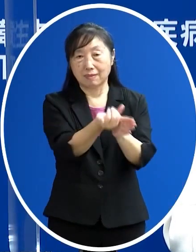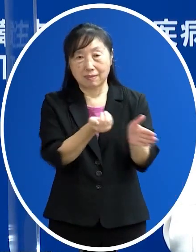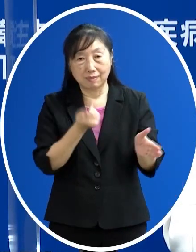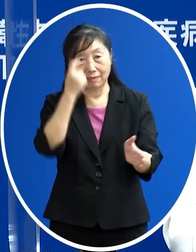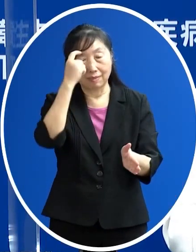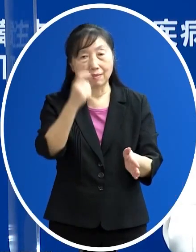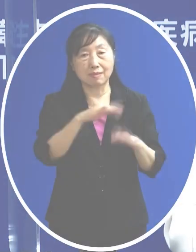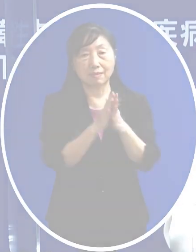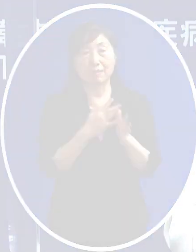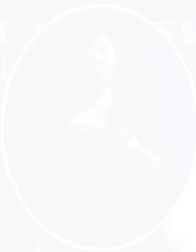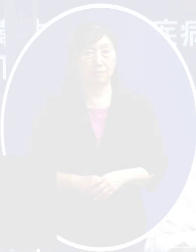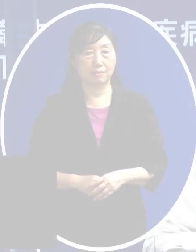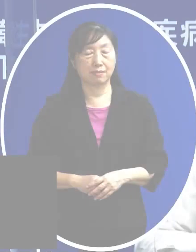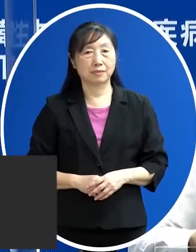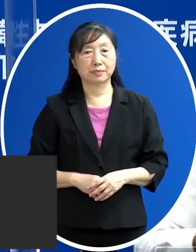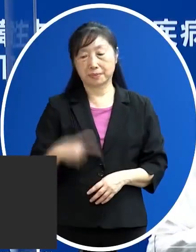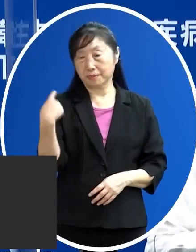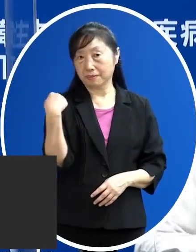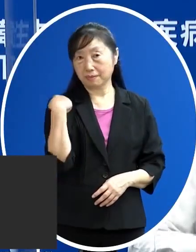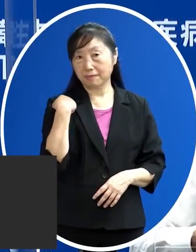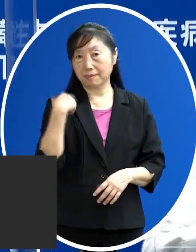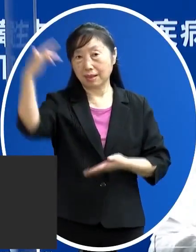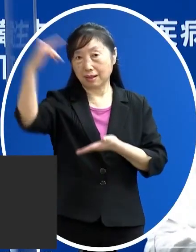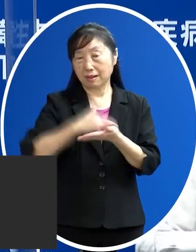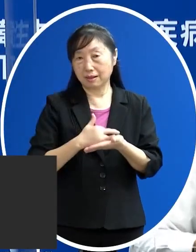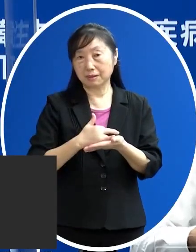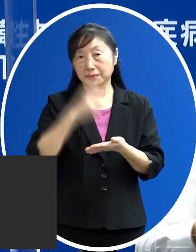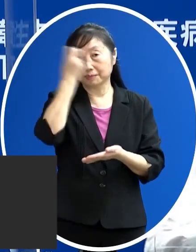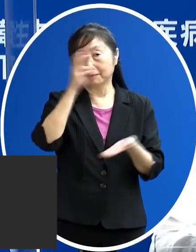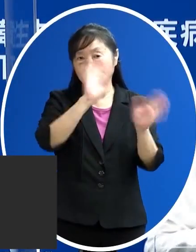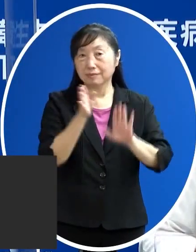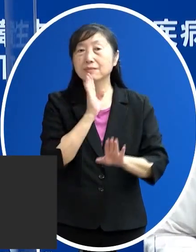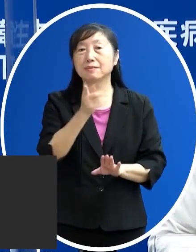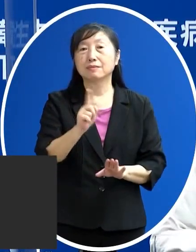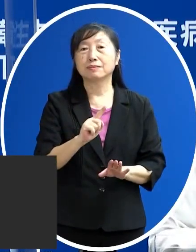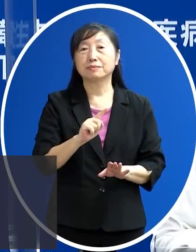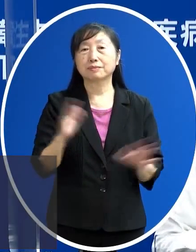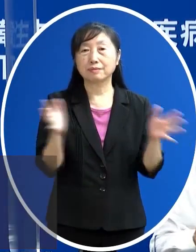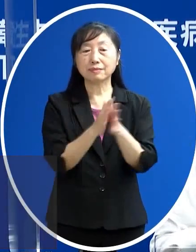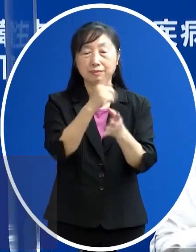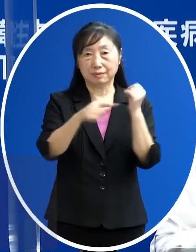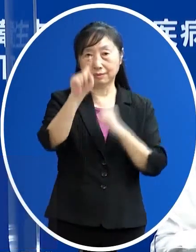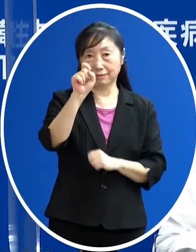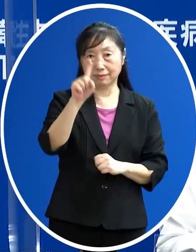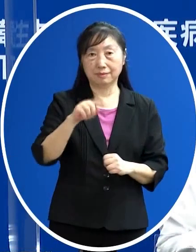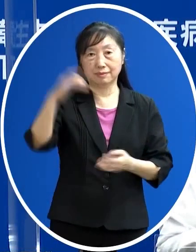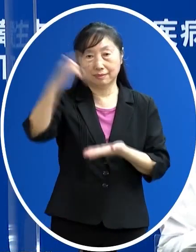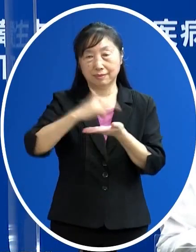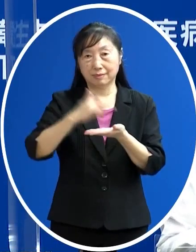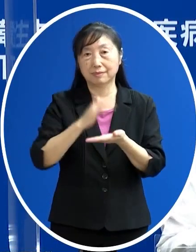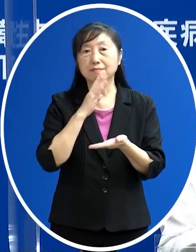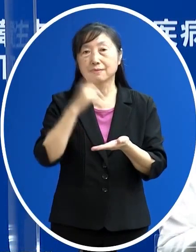检都改为快筛。那昨天入境航班的筛检结果，昨天总共有11个航班，那